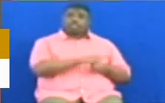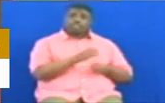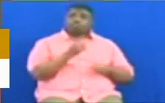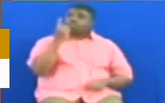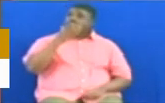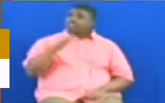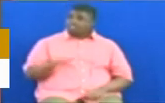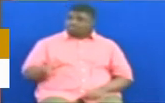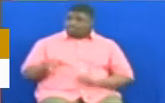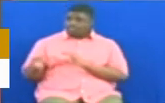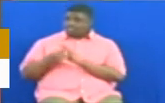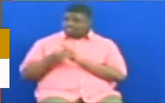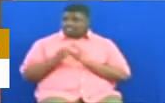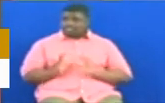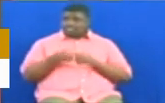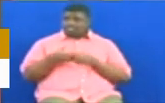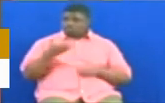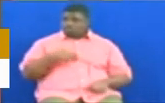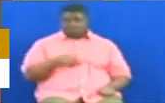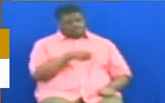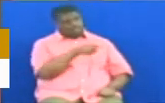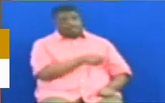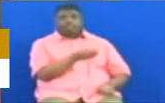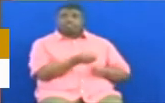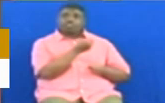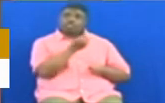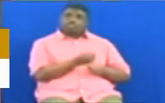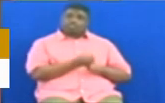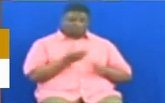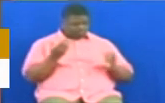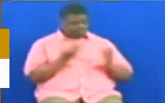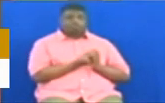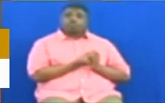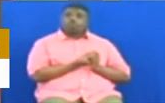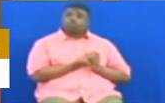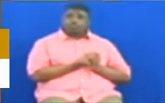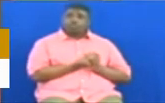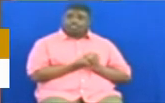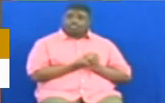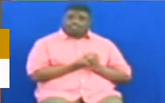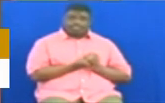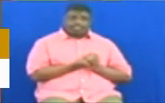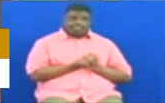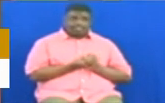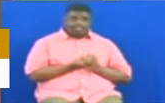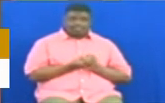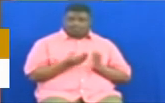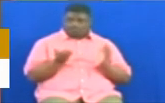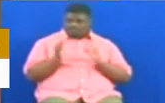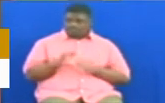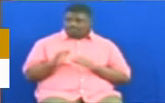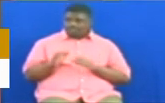Zanzibar ilishirikiana na timu ya wizara na zikafanya kazi kwa pamoja. Lakini baada ya hapo, na kama ilivyo